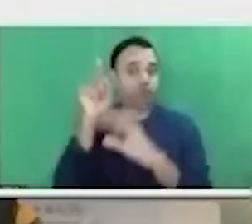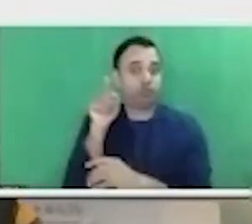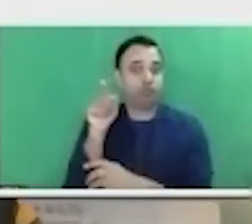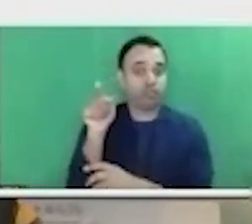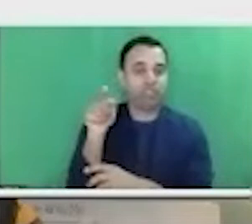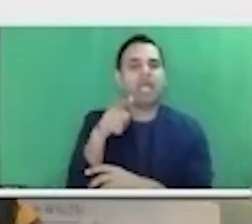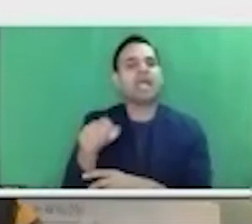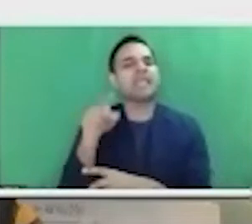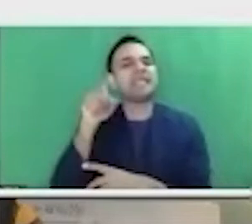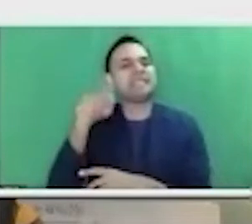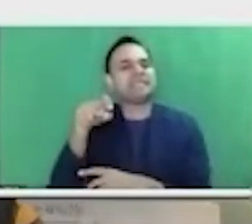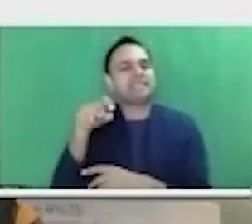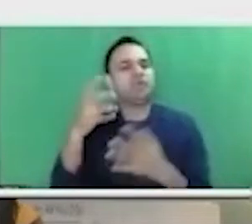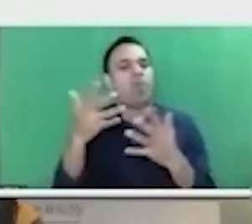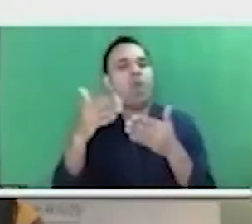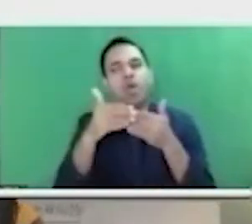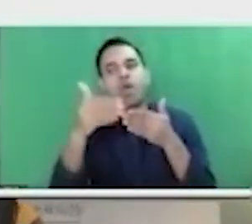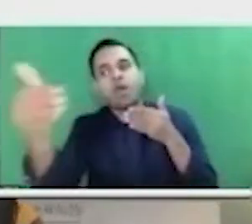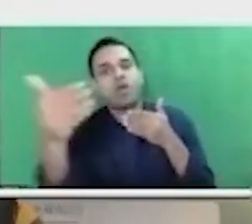والأجندة 2020